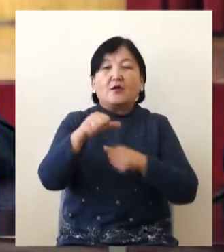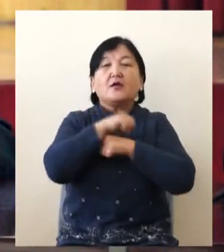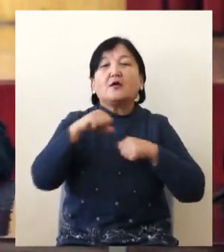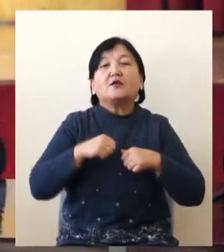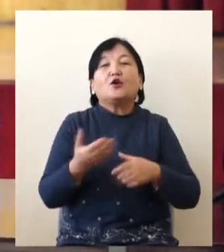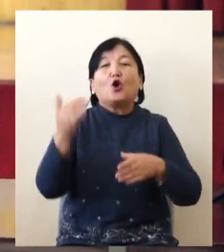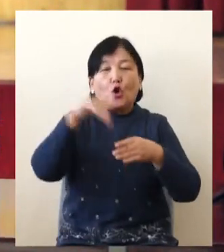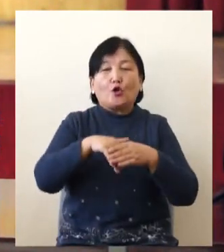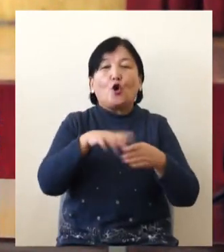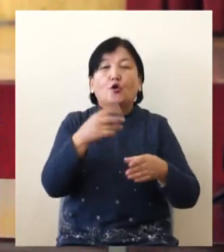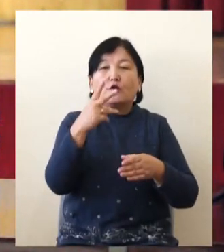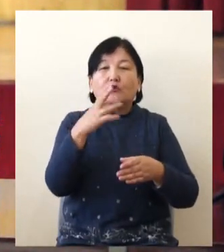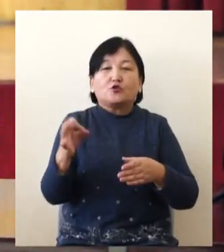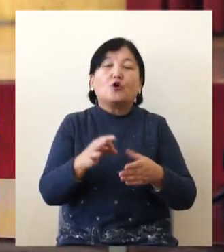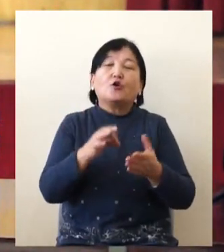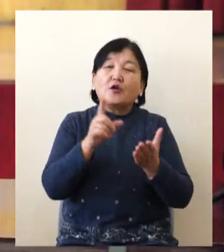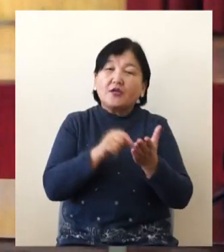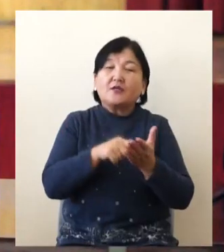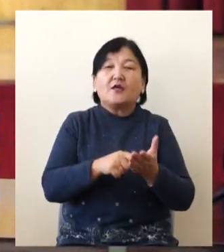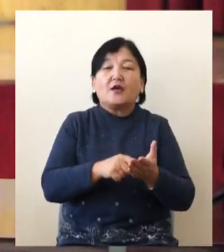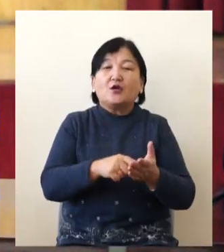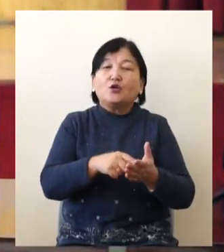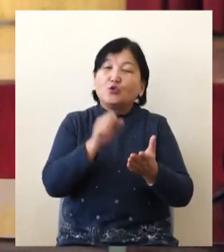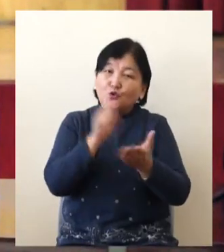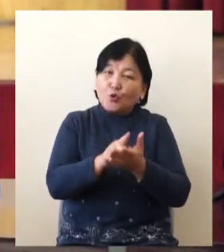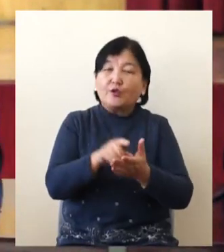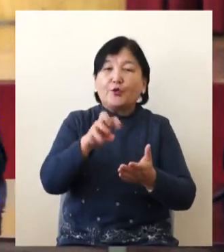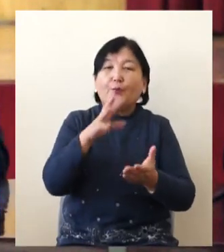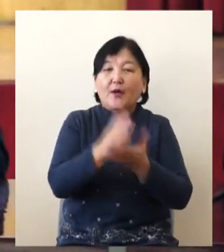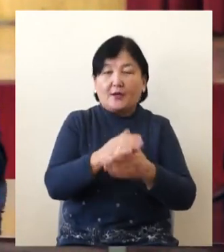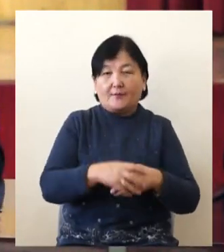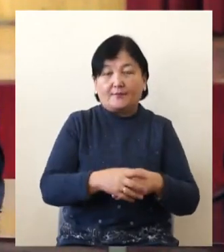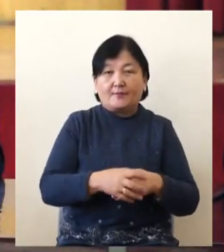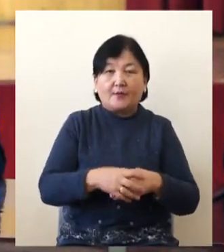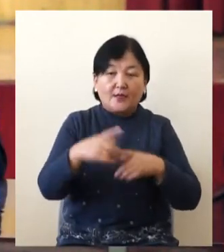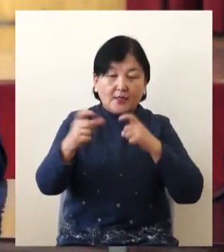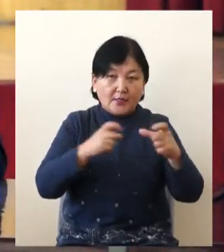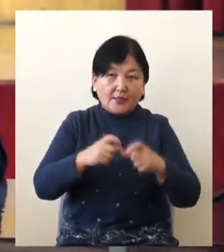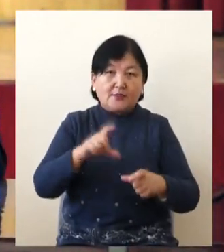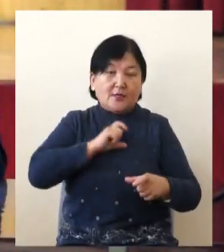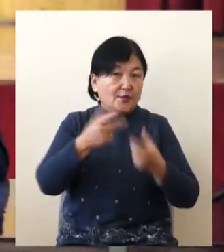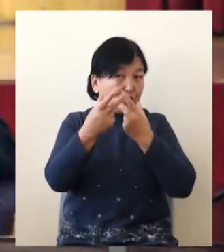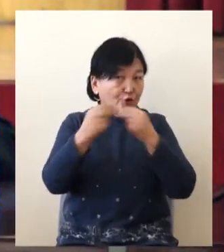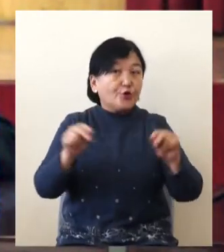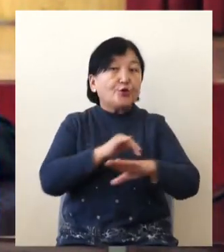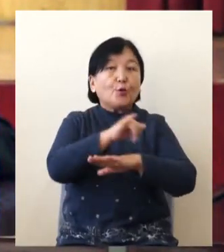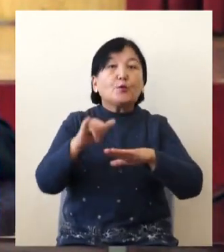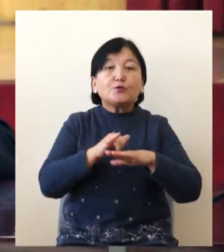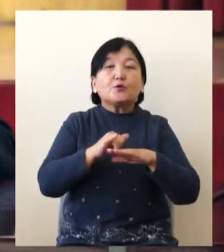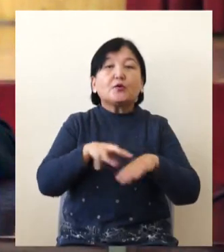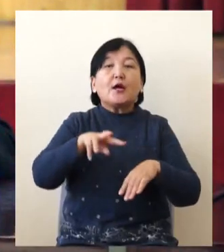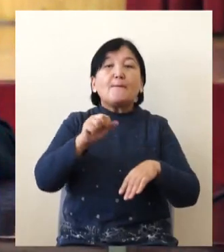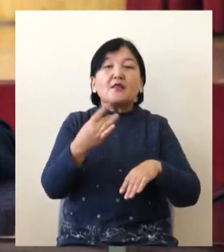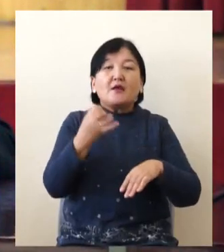аа. Ийм тохиолдолд эдийн засгийн эрх чөлөө бий болно. Зөвхөн эдийн засгийн эрх чөлөөтэй орно материалог байдлыг бий